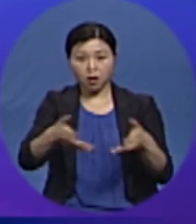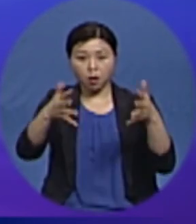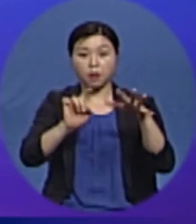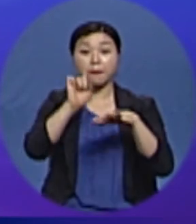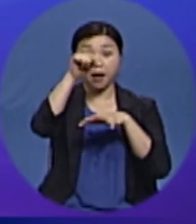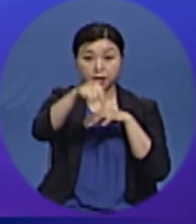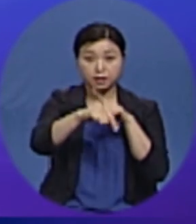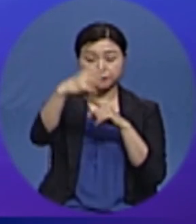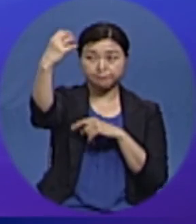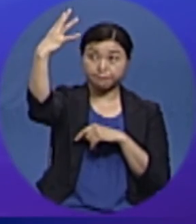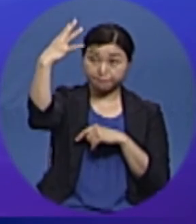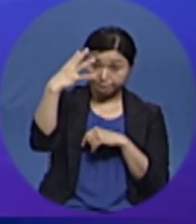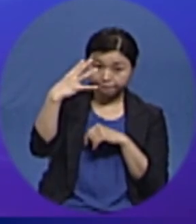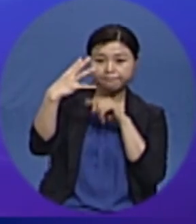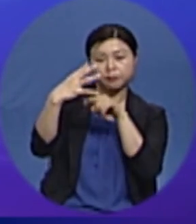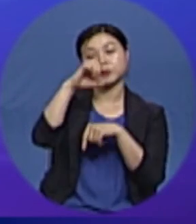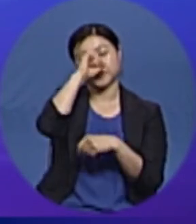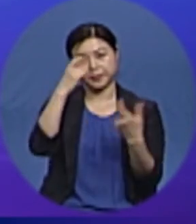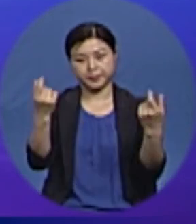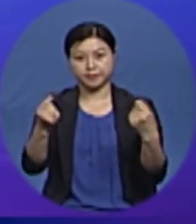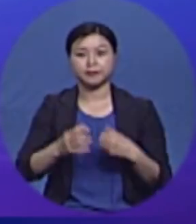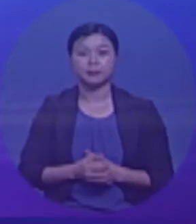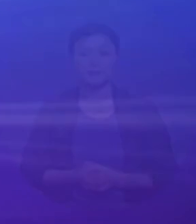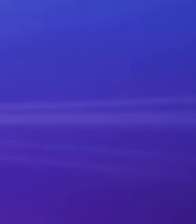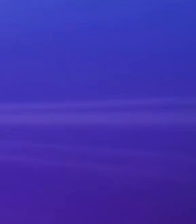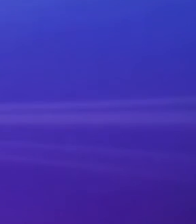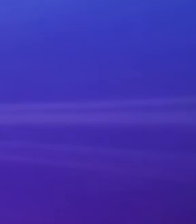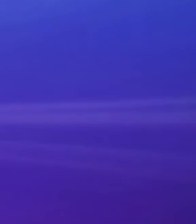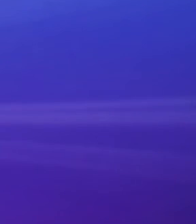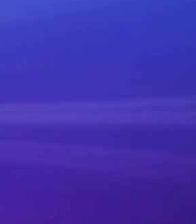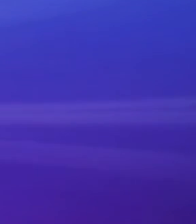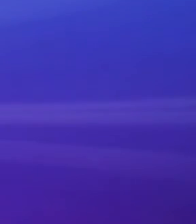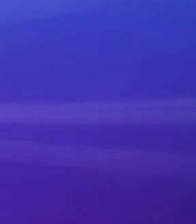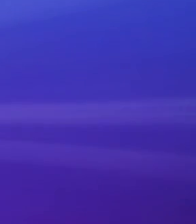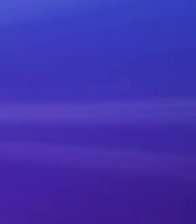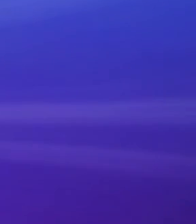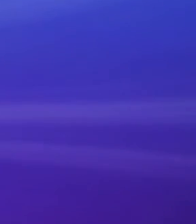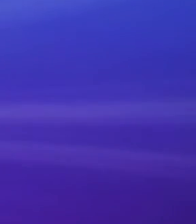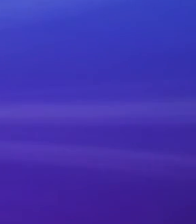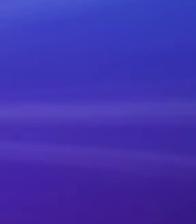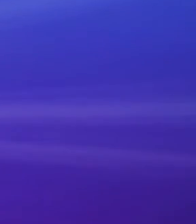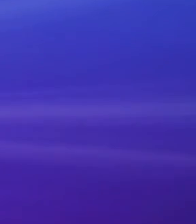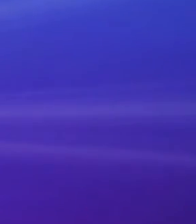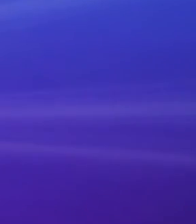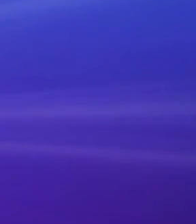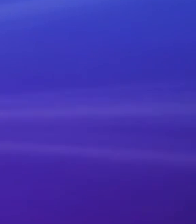건물 밖으로 나가 햇볕을 쬐는 것이 좋겠습니다. 행복한